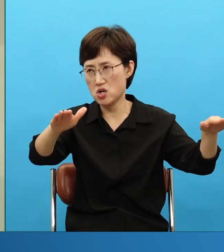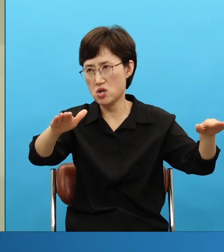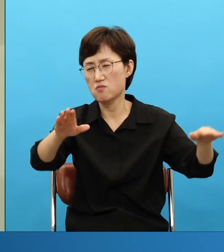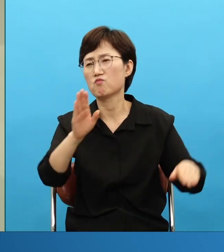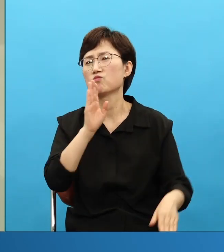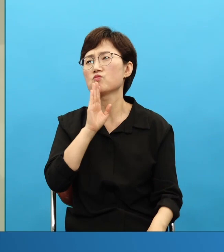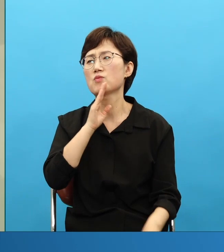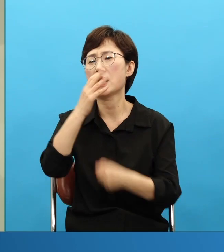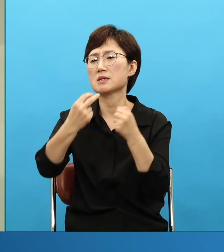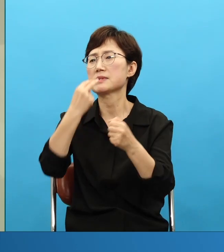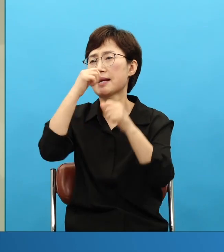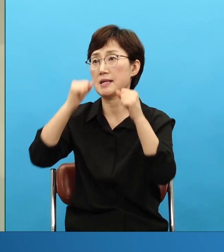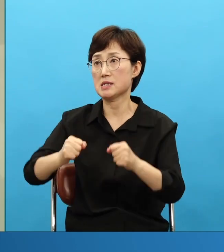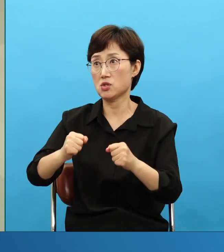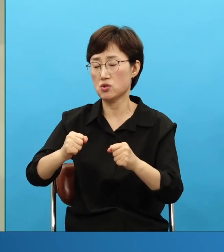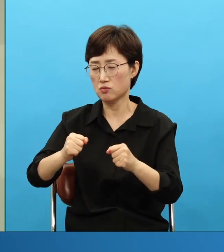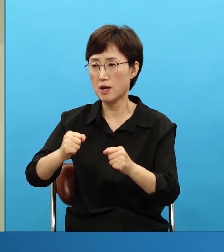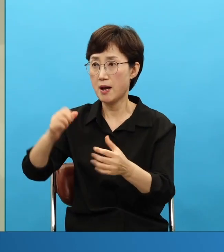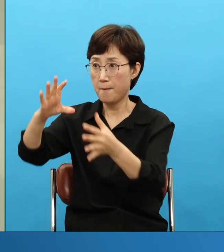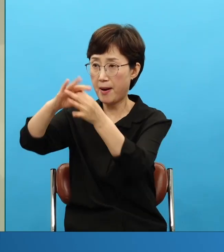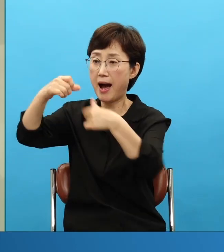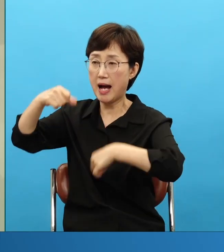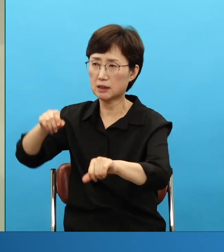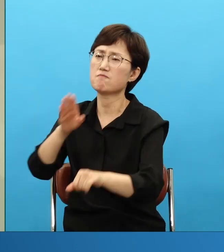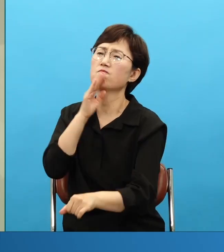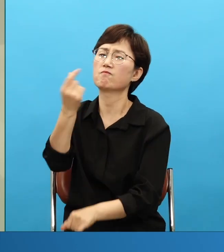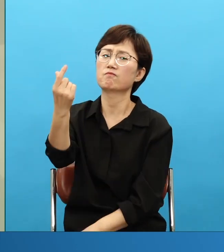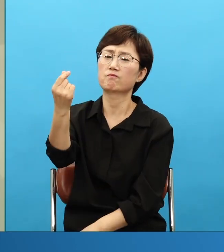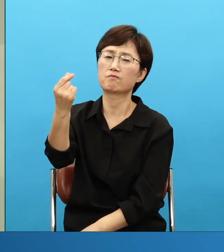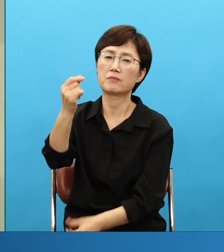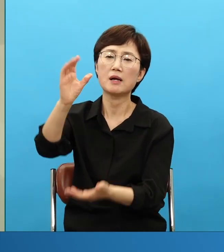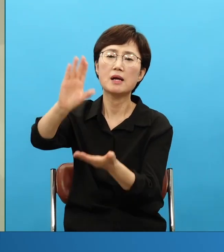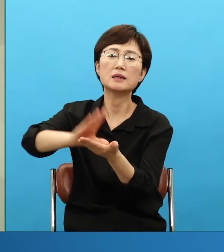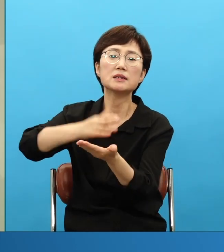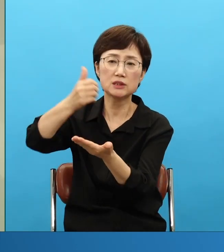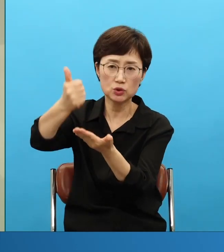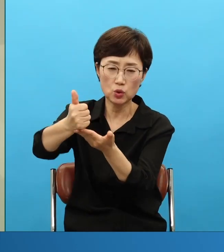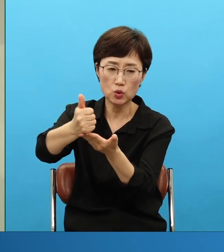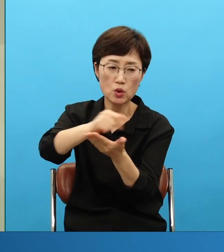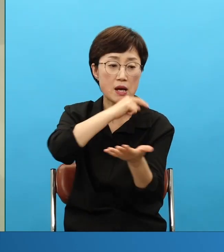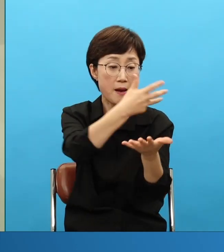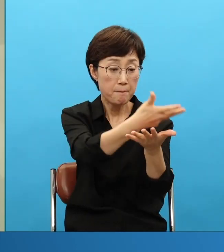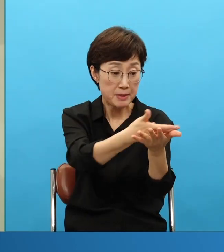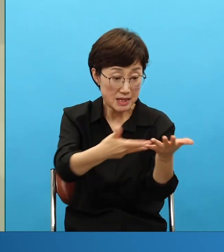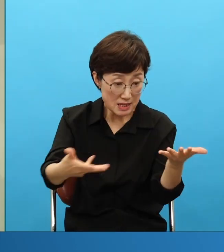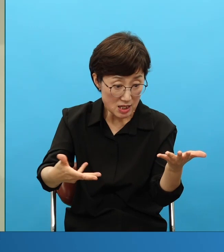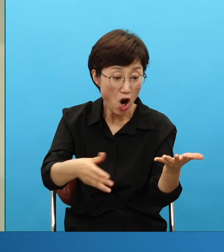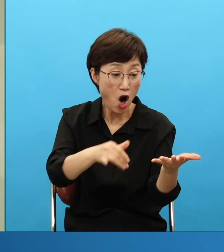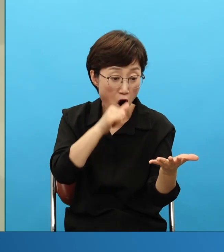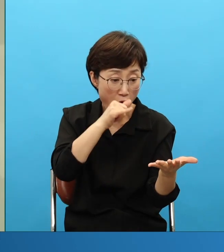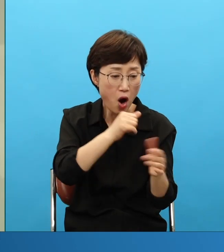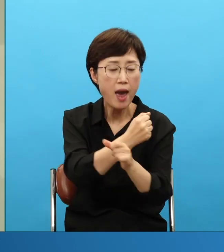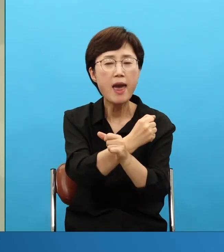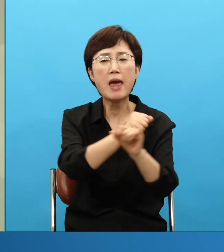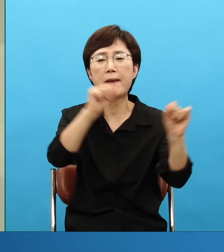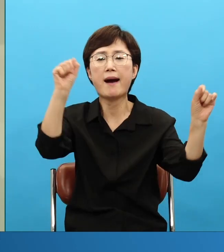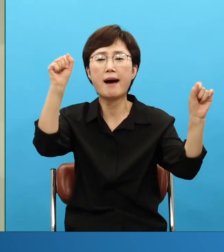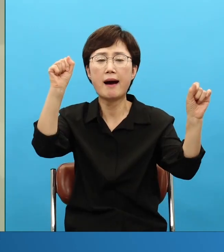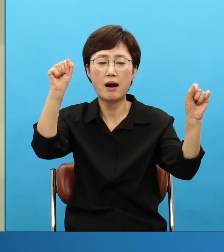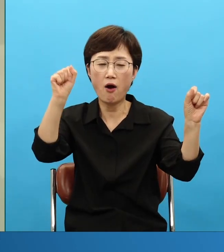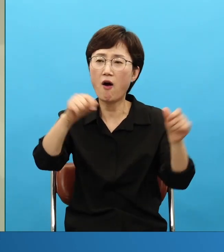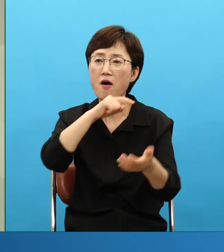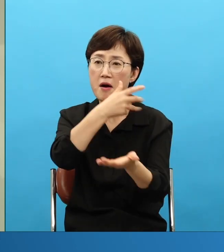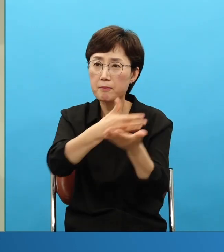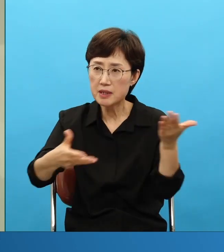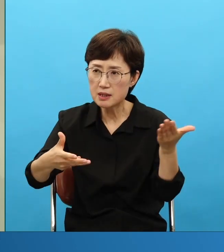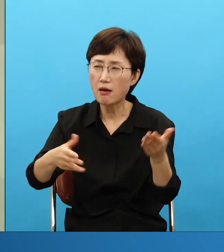are 아들이십니다. the one from Genesis chapter 3 verse 15 and the Son of the 굉장한 living 말이에요. God. Those are tremendous 양의 words. 피 바른 날 다 해방돼 나왔어요. 그분이시요